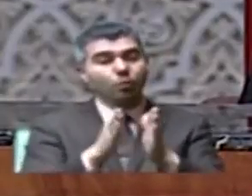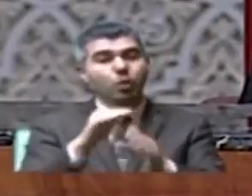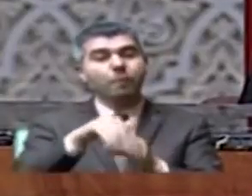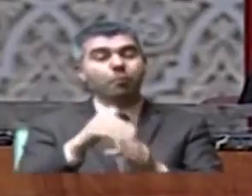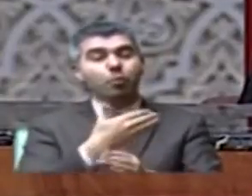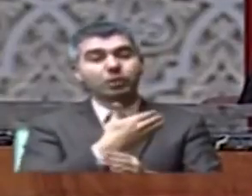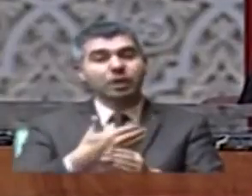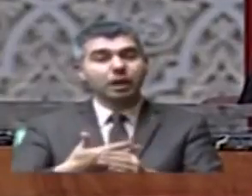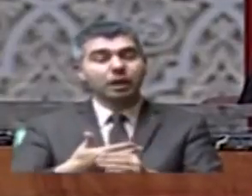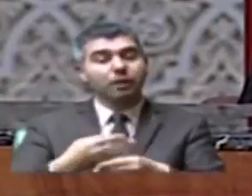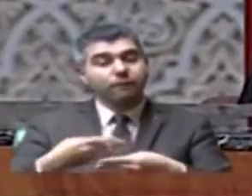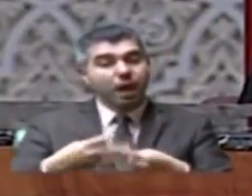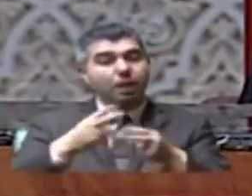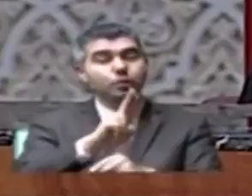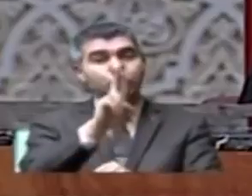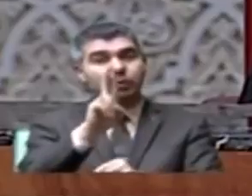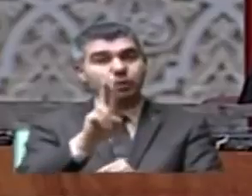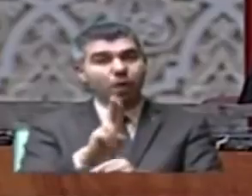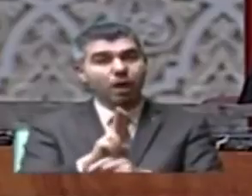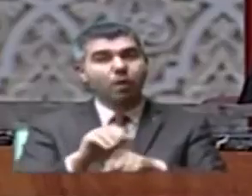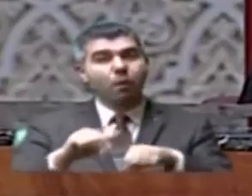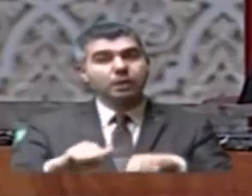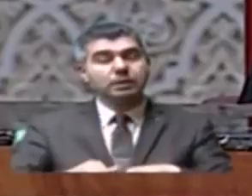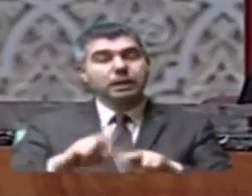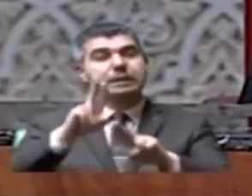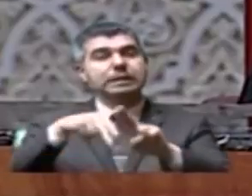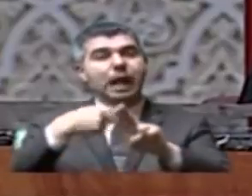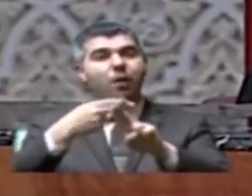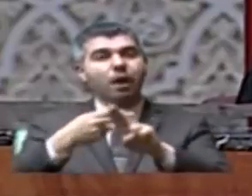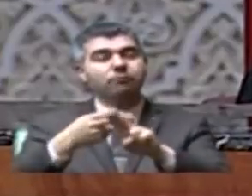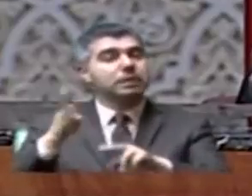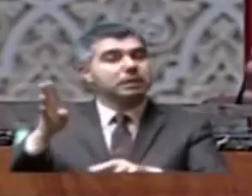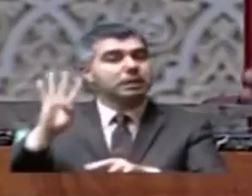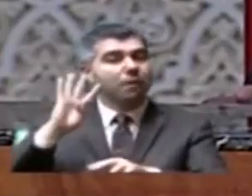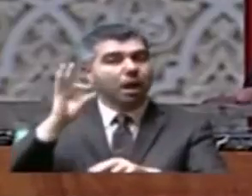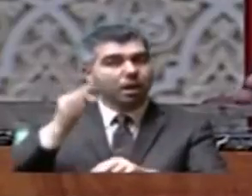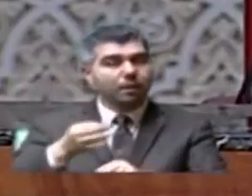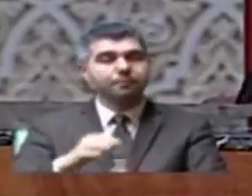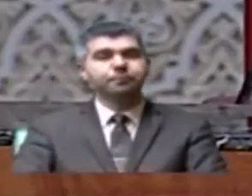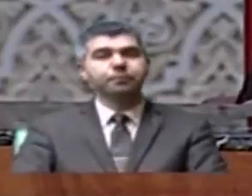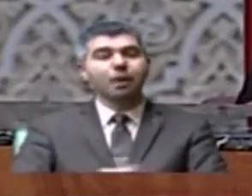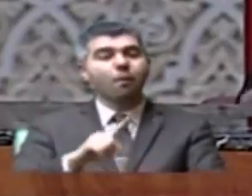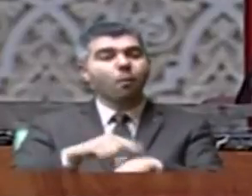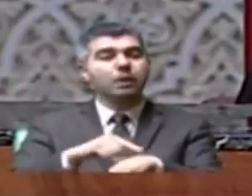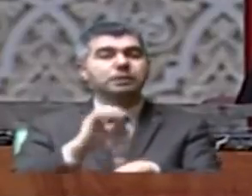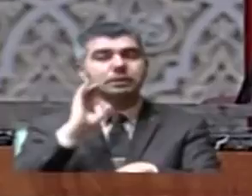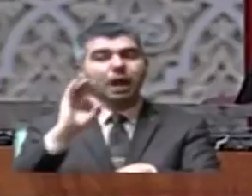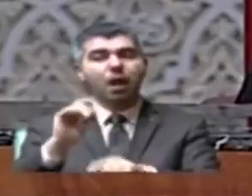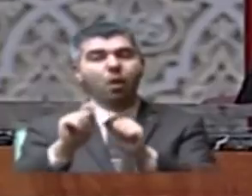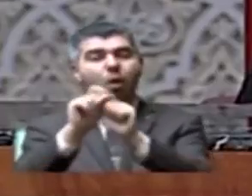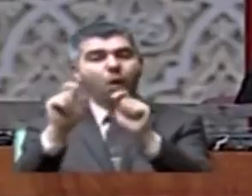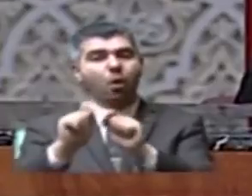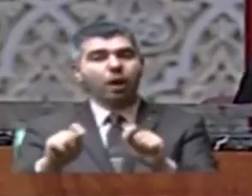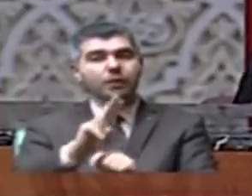المستشارين يطرحون السؤال، السيد الوزير يجيب، أعطينا الوقت الكافي